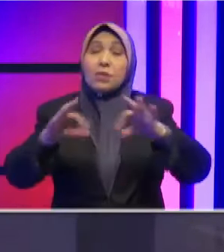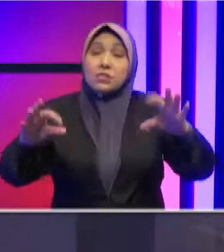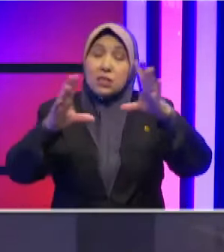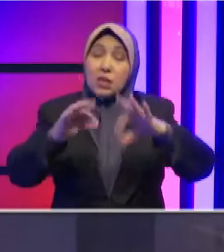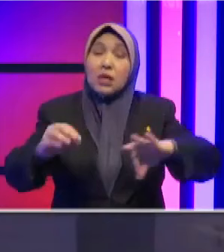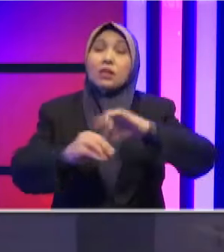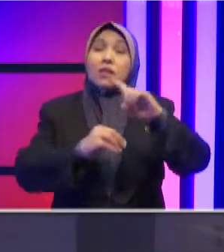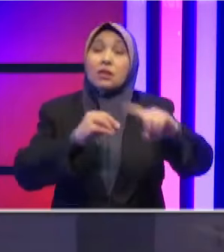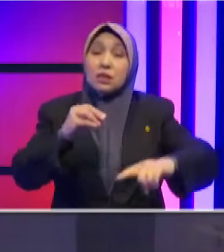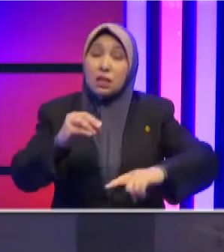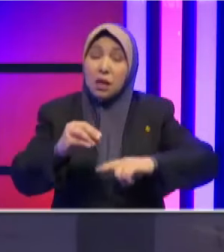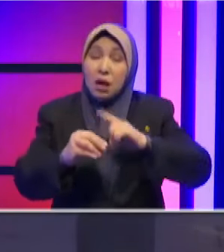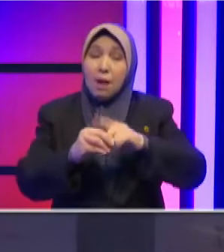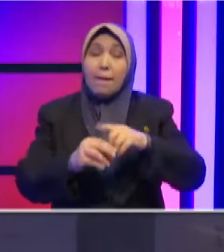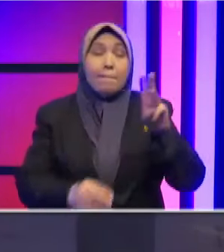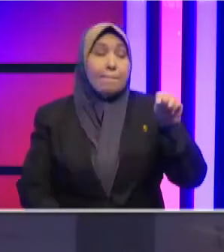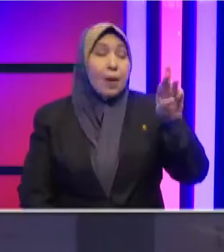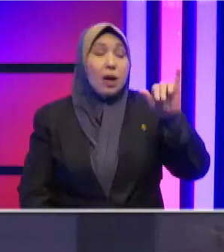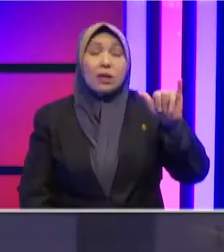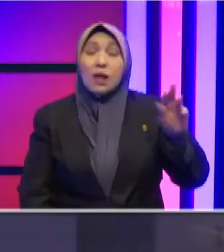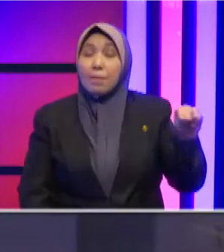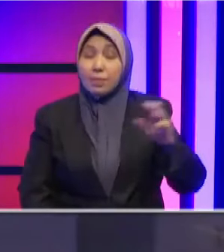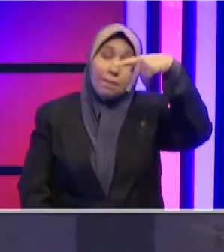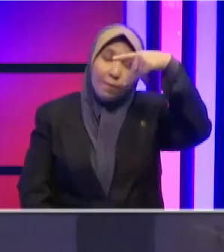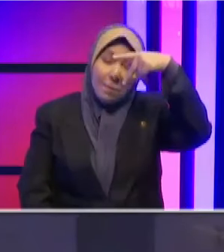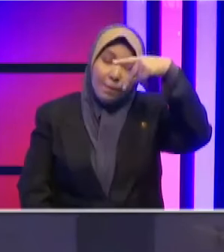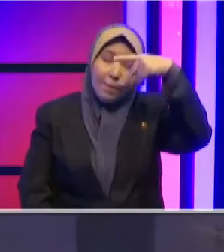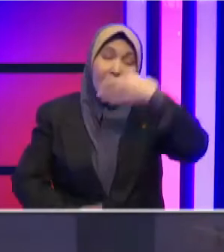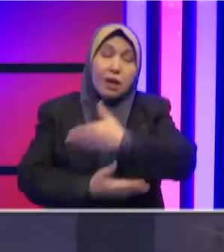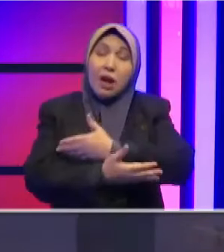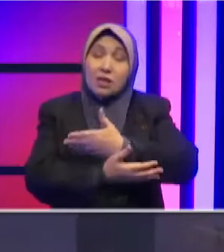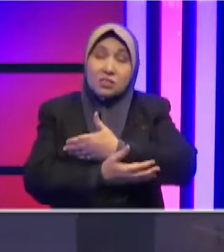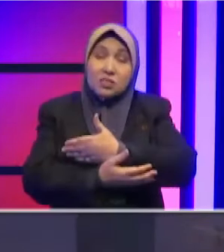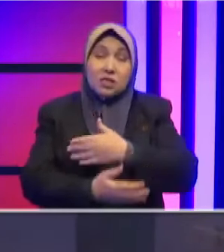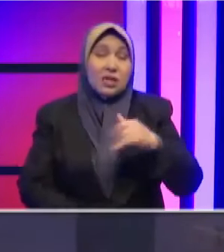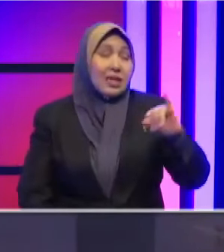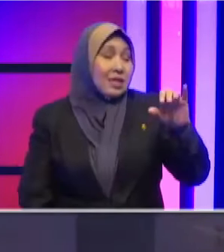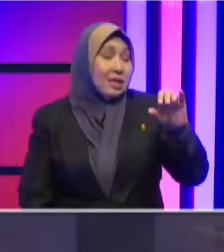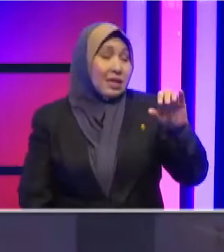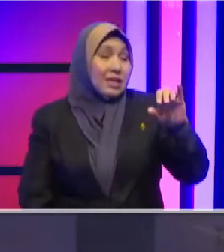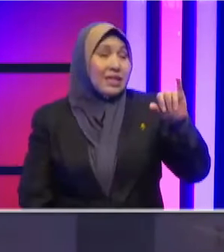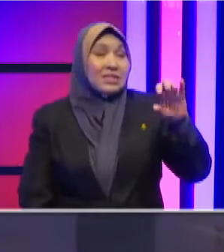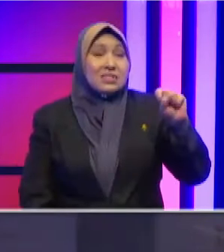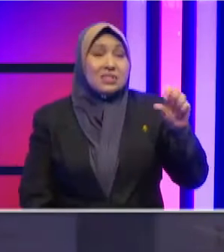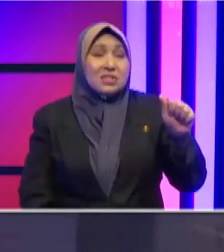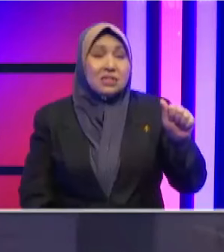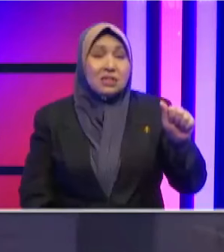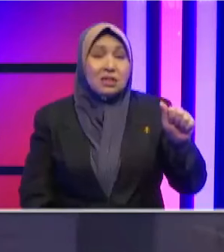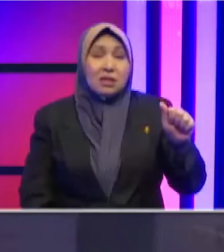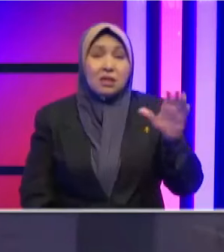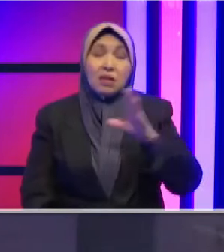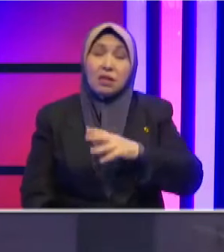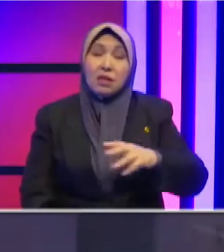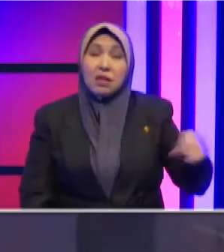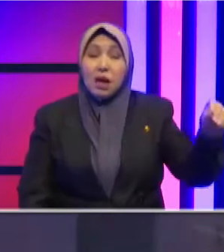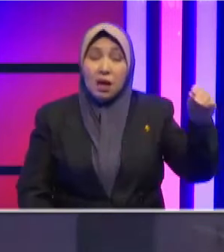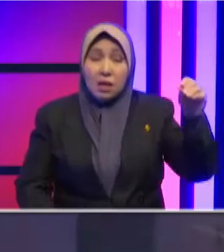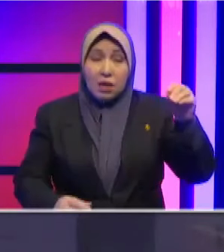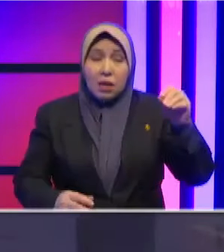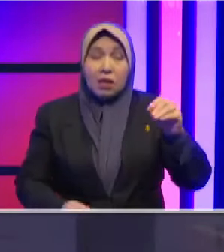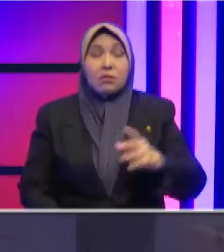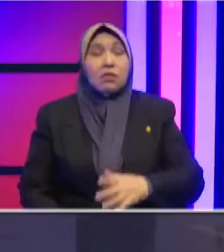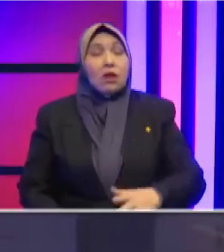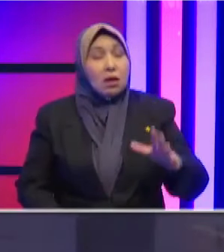tentang Maryam dan putranya Allah berfirman quality Achmad fachrodji